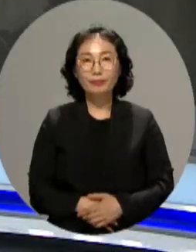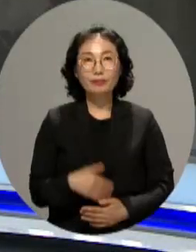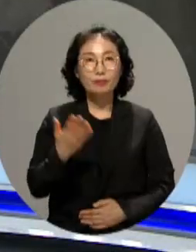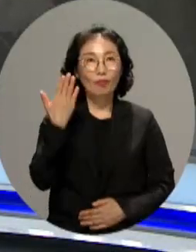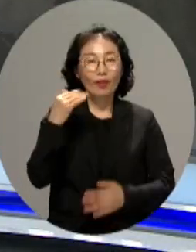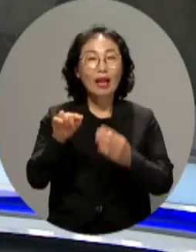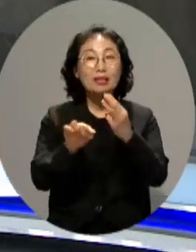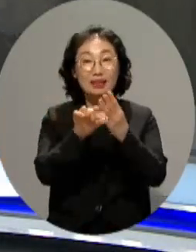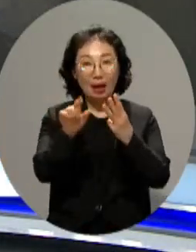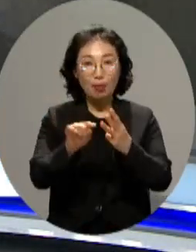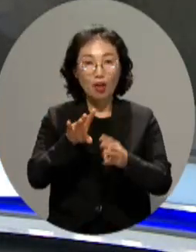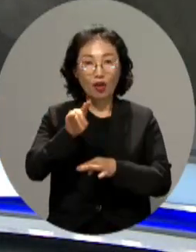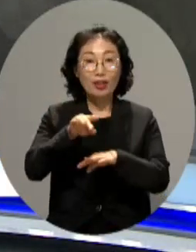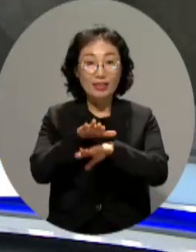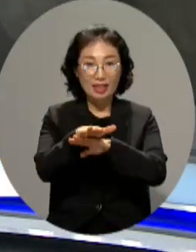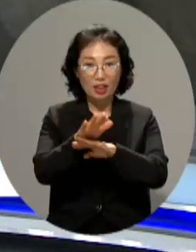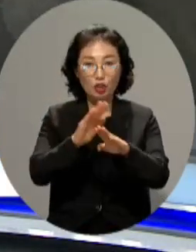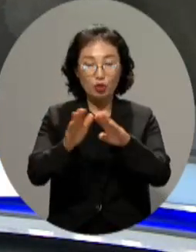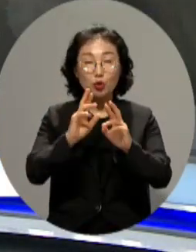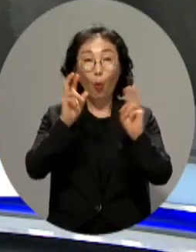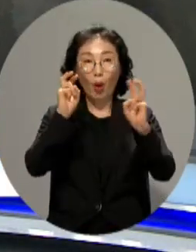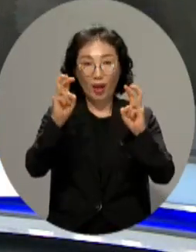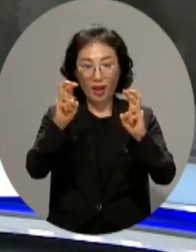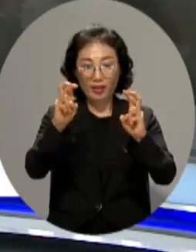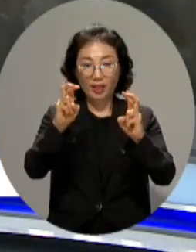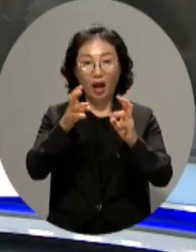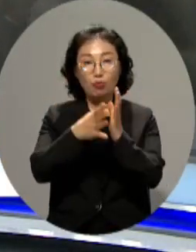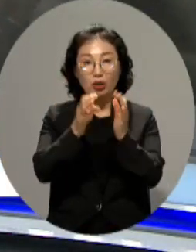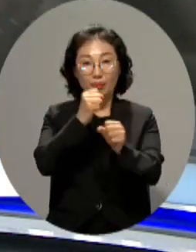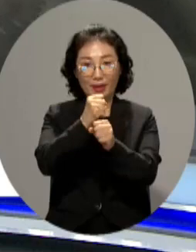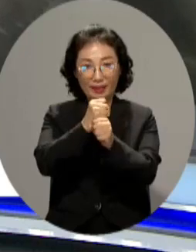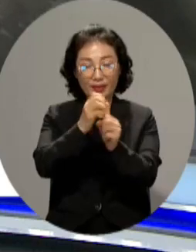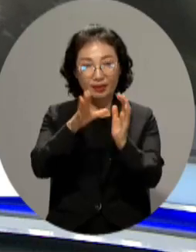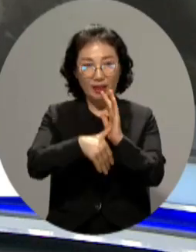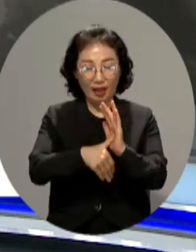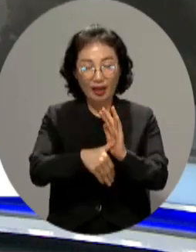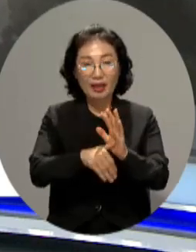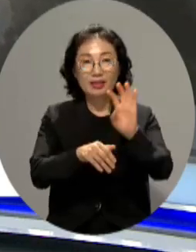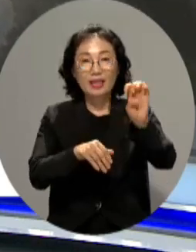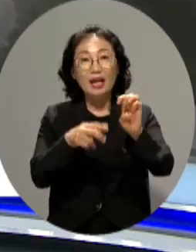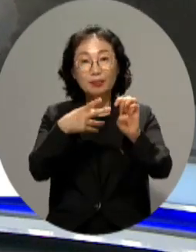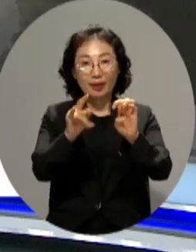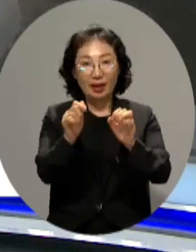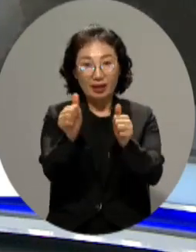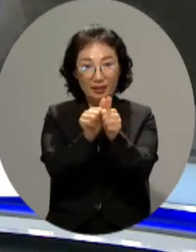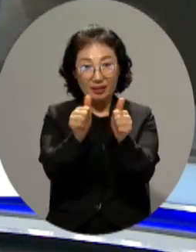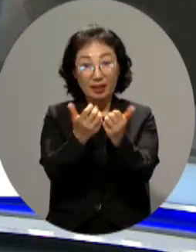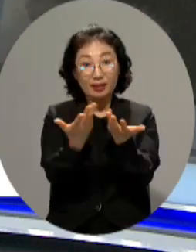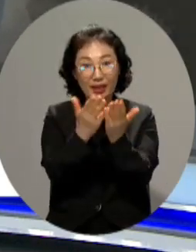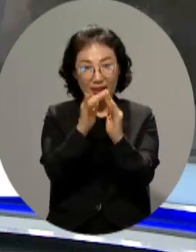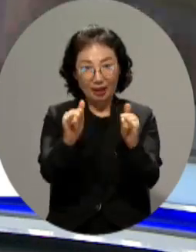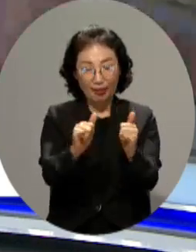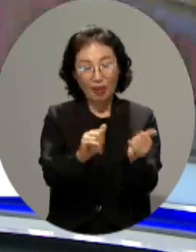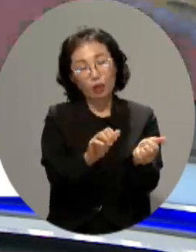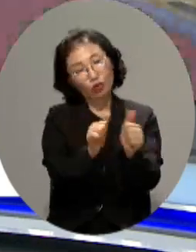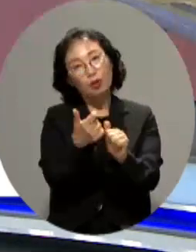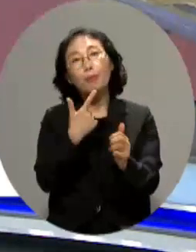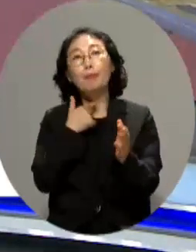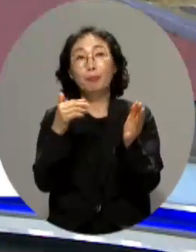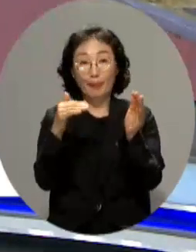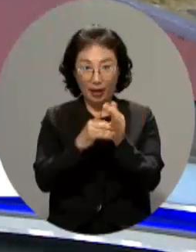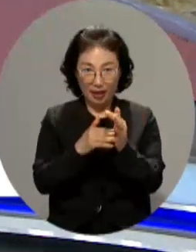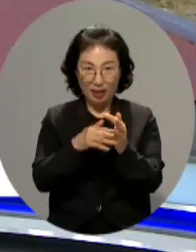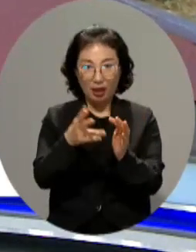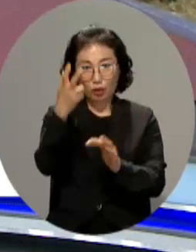지난 3월 현대차 전주공장 생산 라인에서 40대 노동자가 차체에 끼어 숨진 사건이 있었는데요.